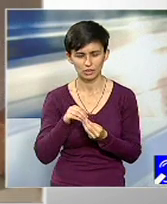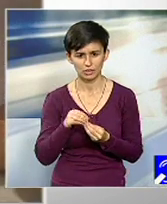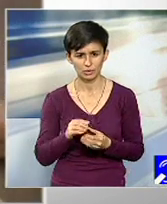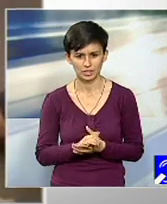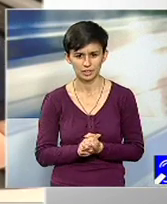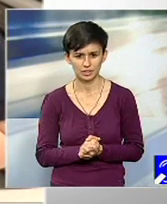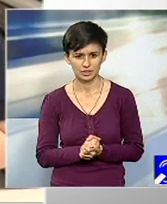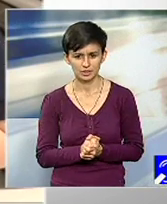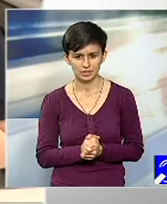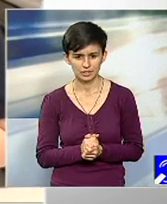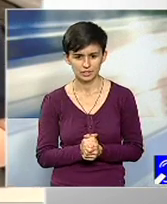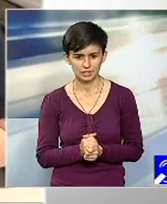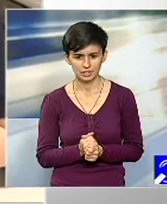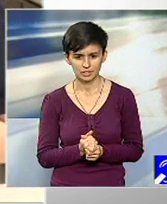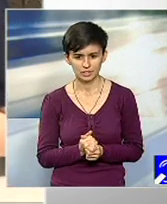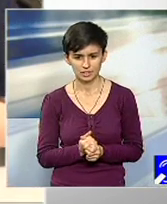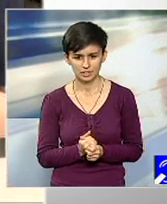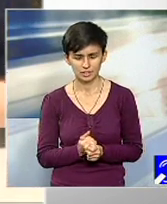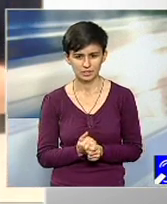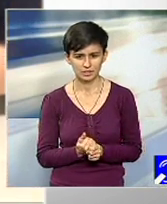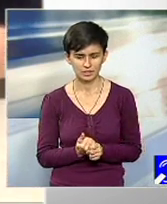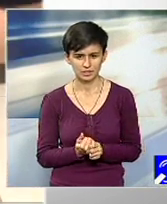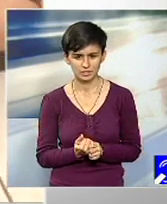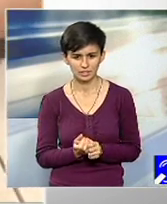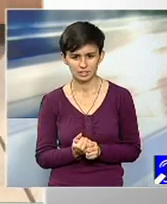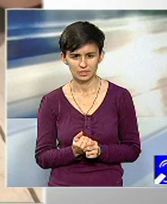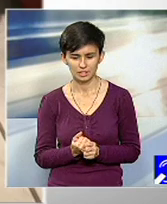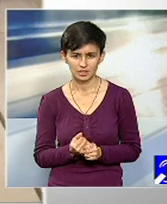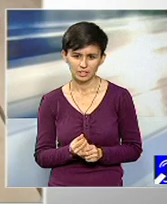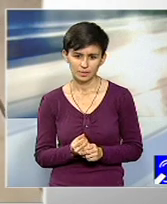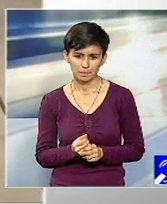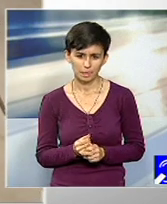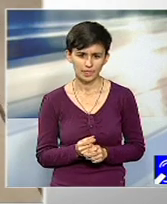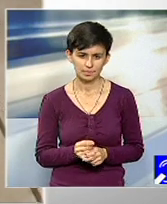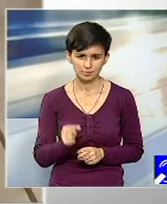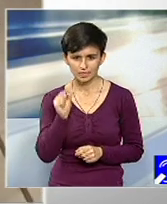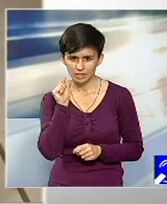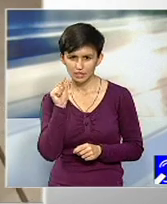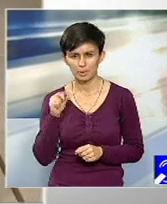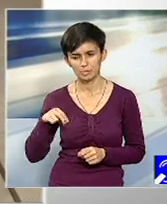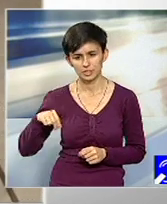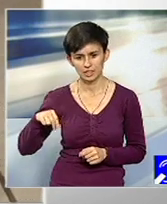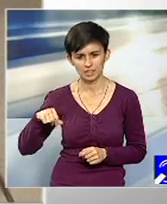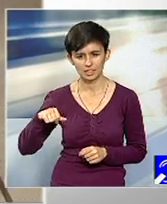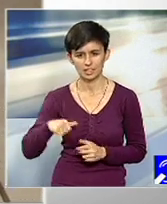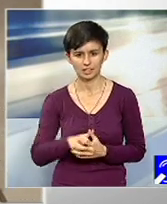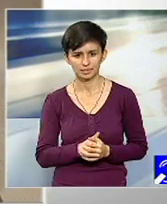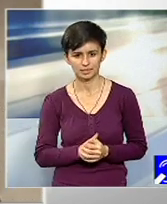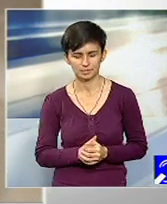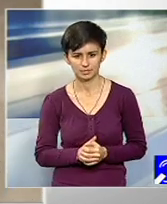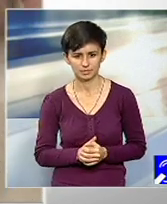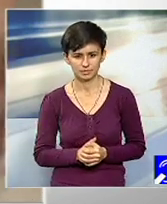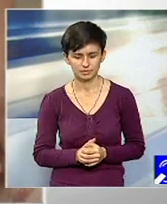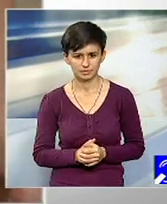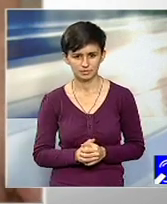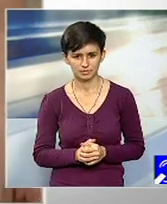Bun. Un vârf de linguriță de sare. După